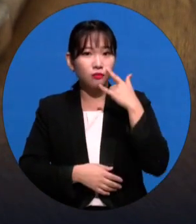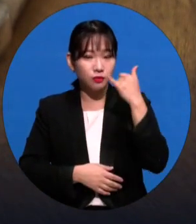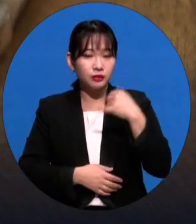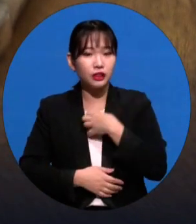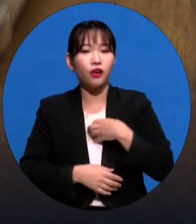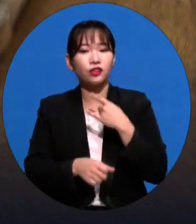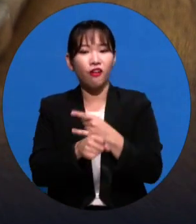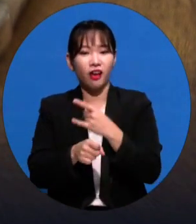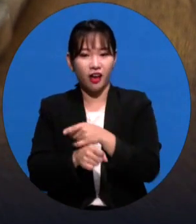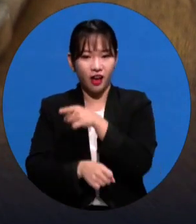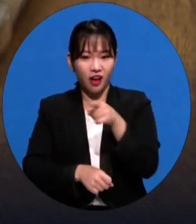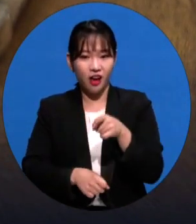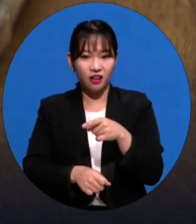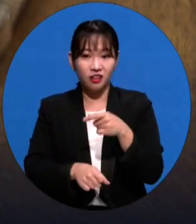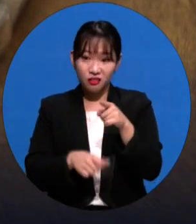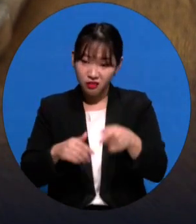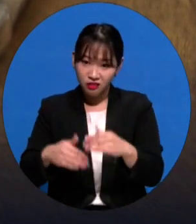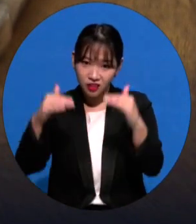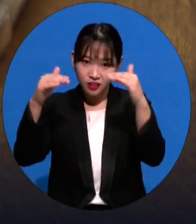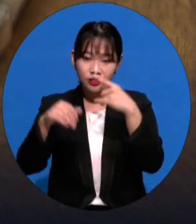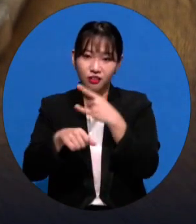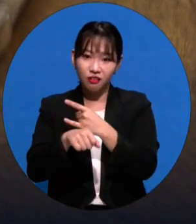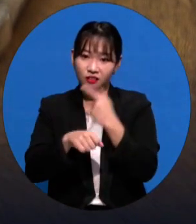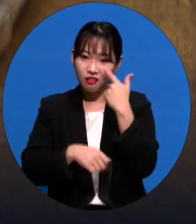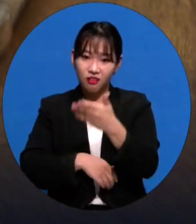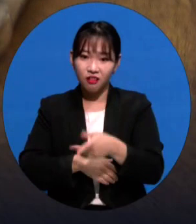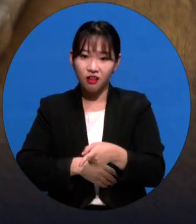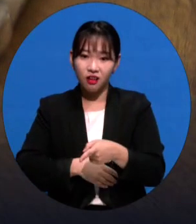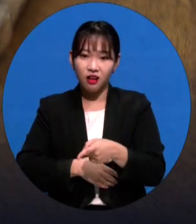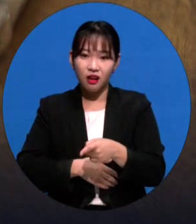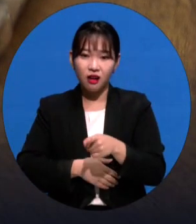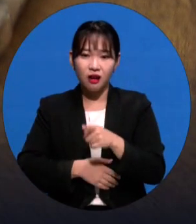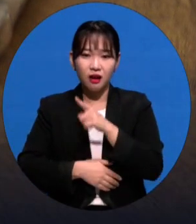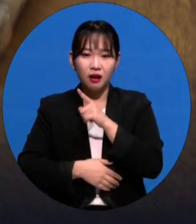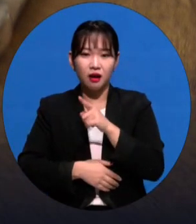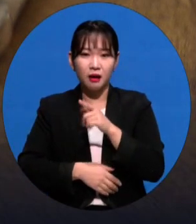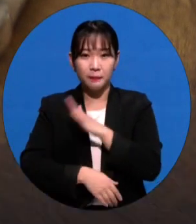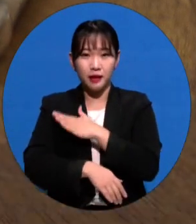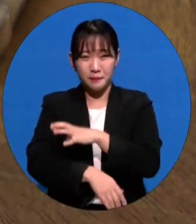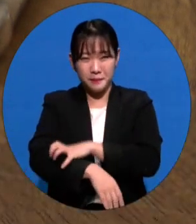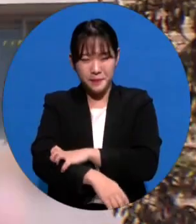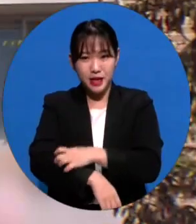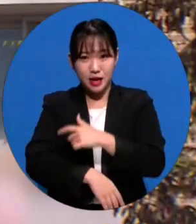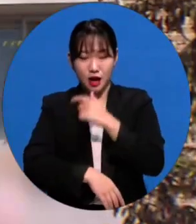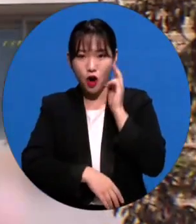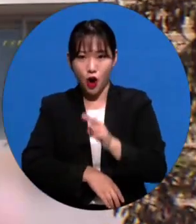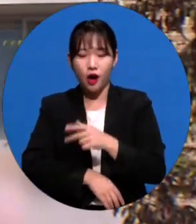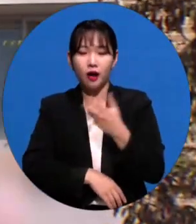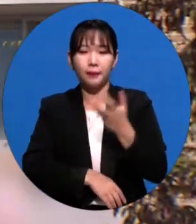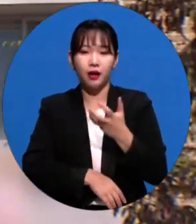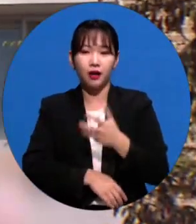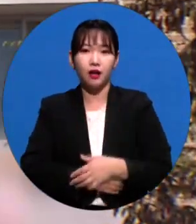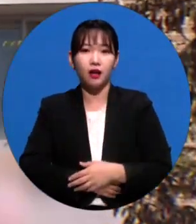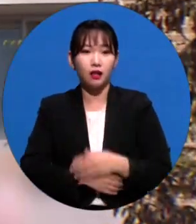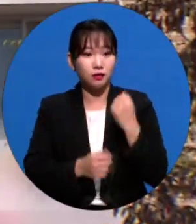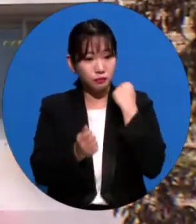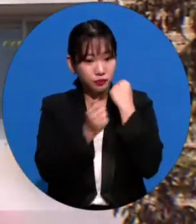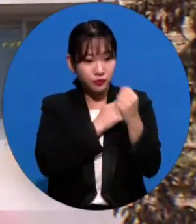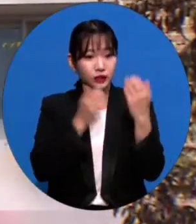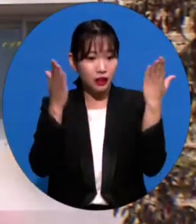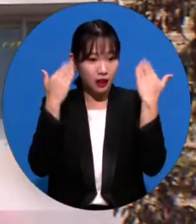부모님이 걱정된다고 그렇게 컸냐면서 너무 꽉 잡아가지고 너무 아팠었어요. 그런데도 학교 측의